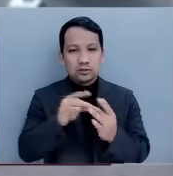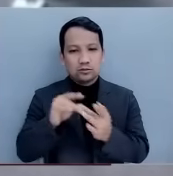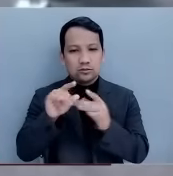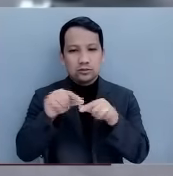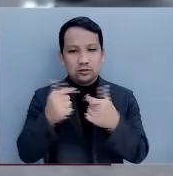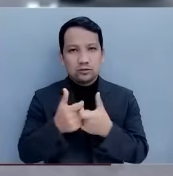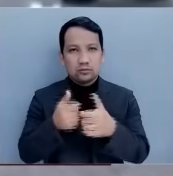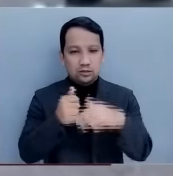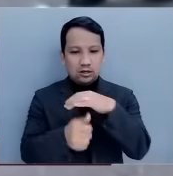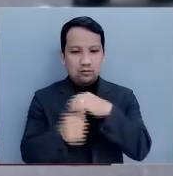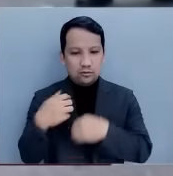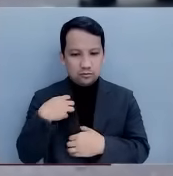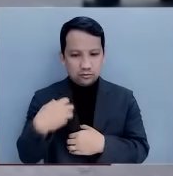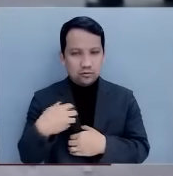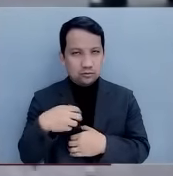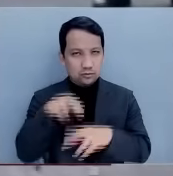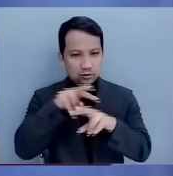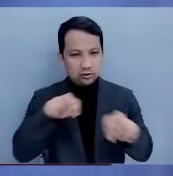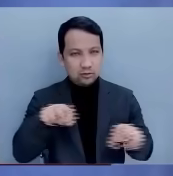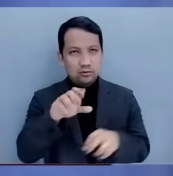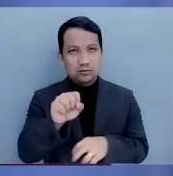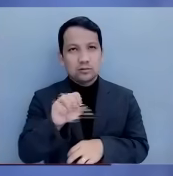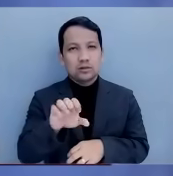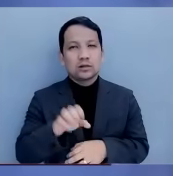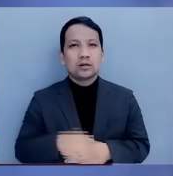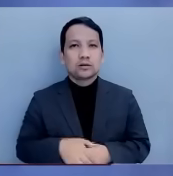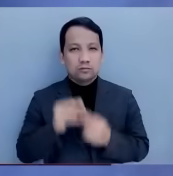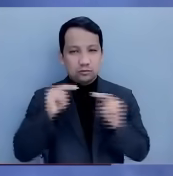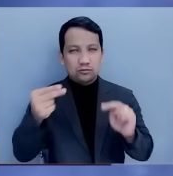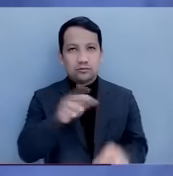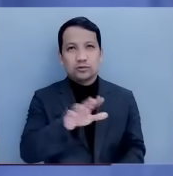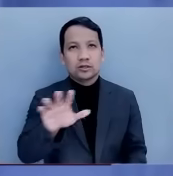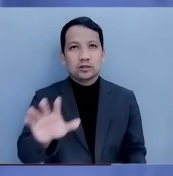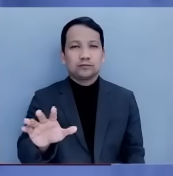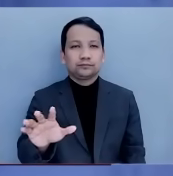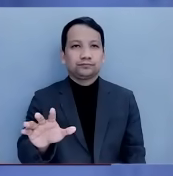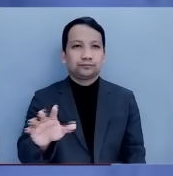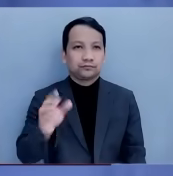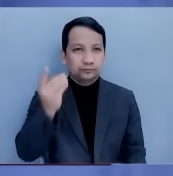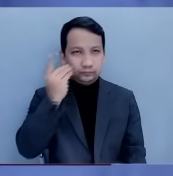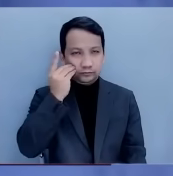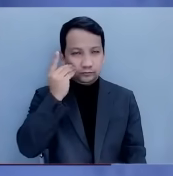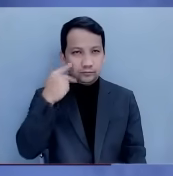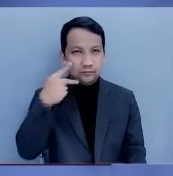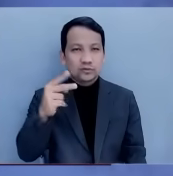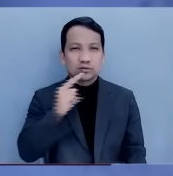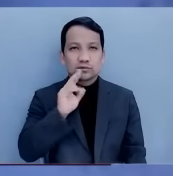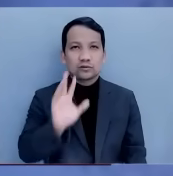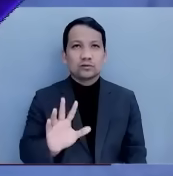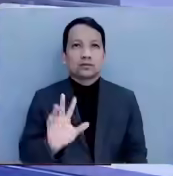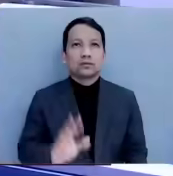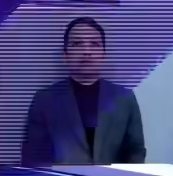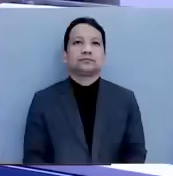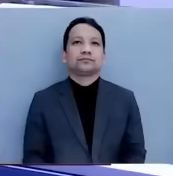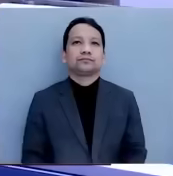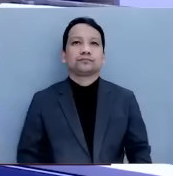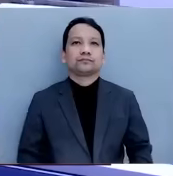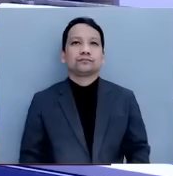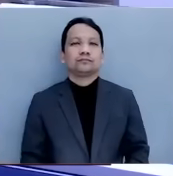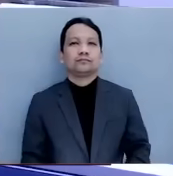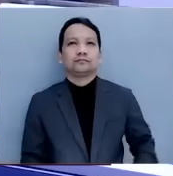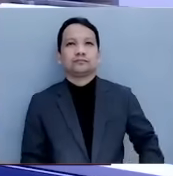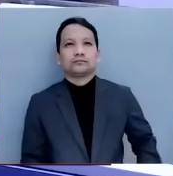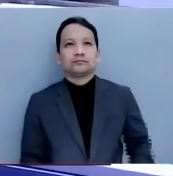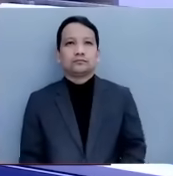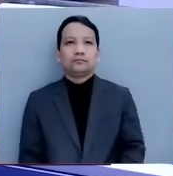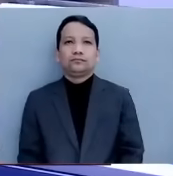Force ang Abra Police para sa naturang kaso. Nagbabalita mula sa Frontline, Rainiel Pawid, News 5. Masyado